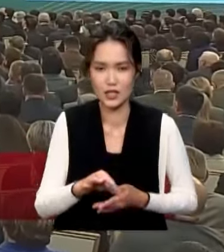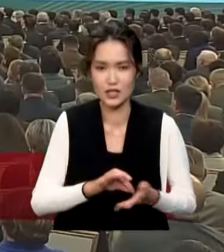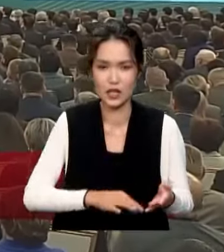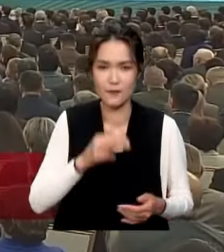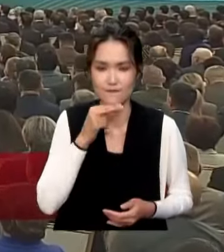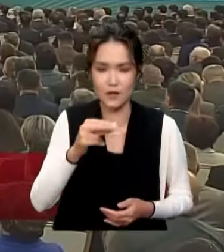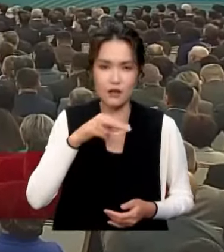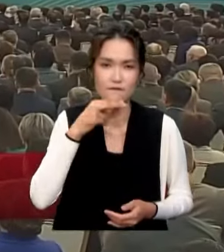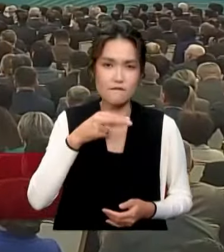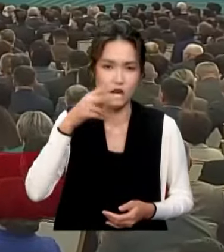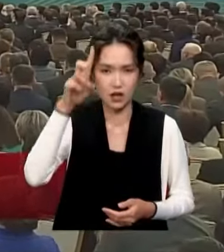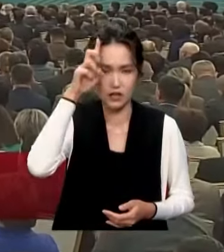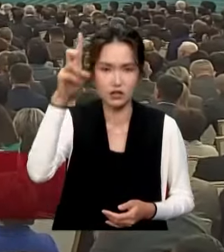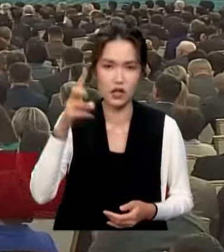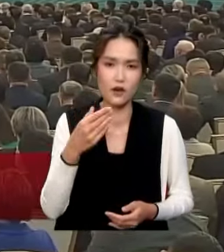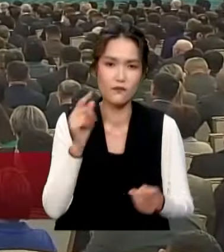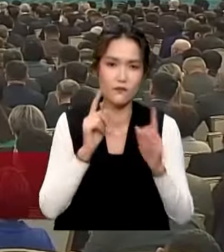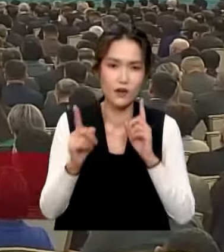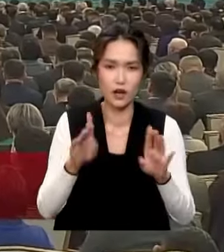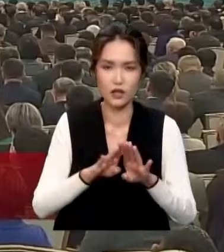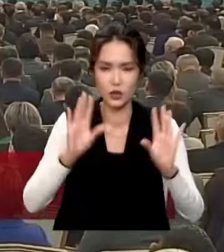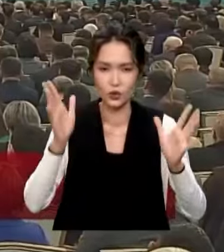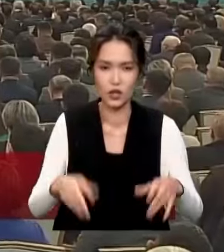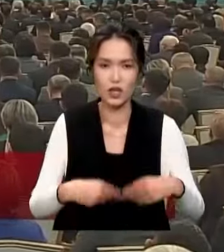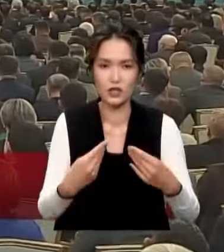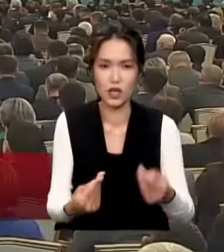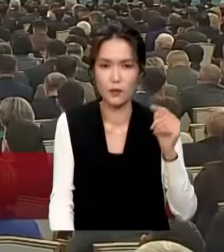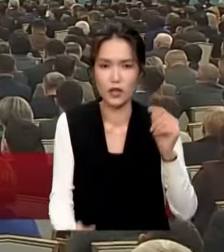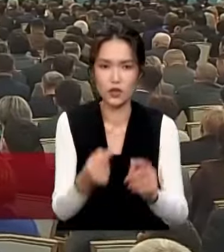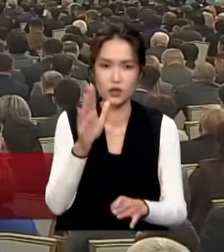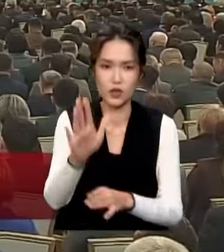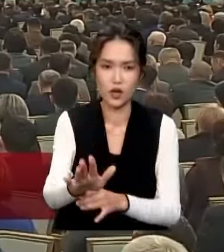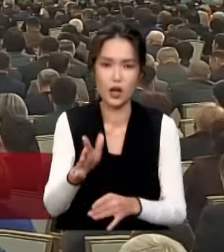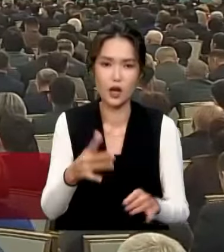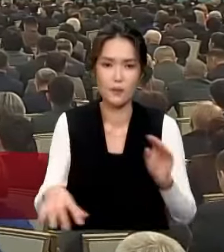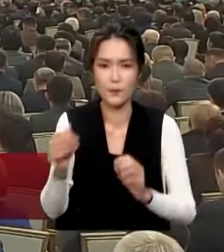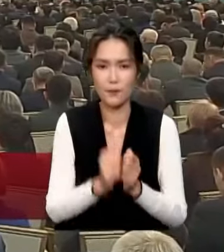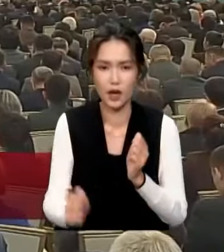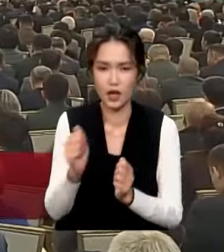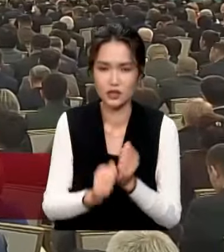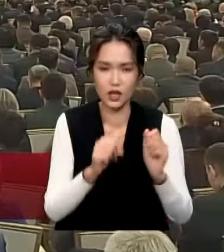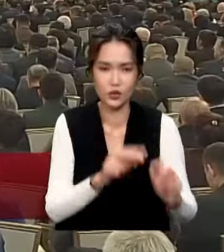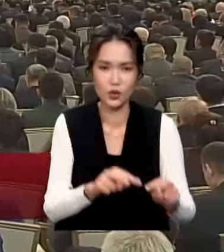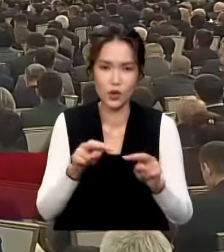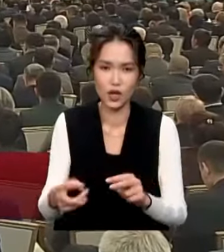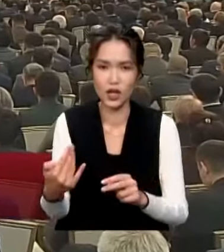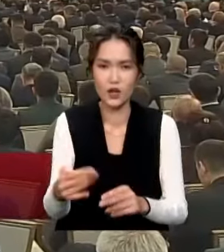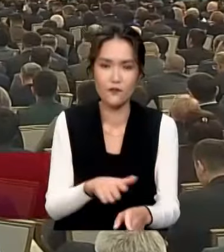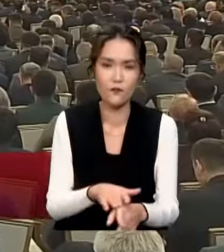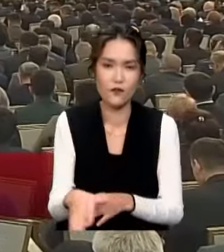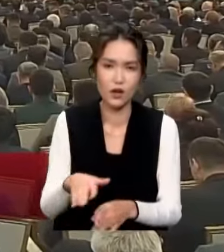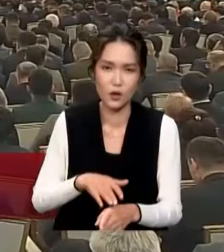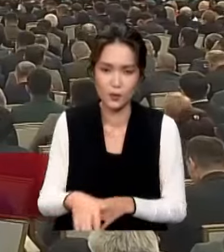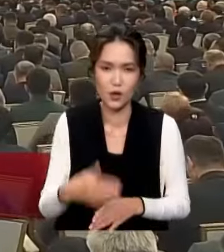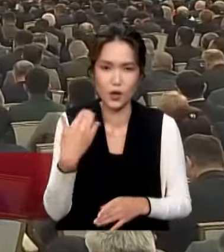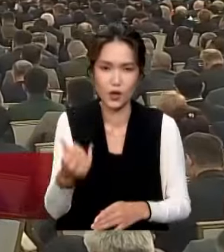внимание государственных органов на такие случаи, даю соответствующие поручения и держу на постоянном контроле их выполнение. Это